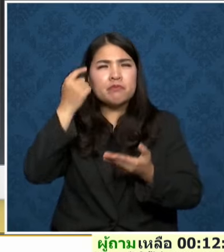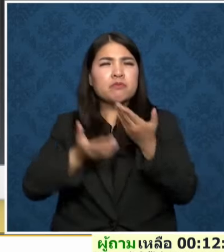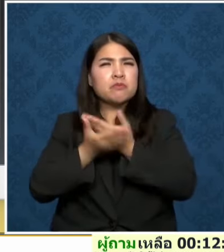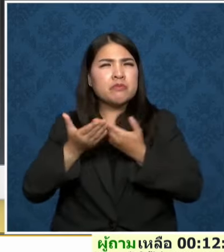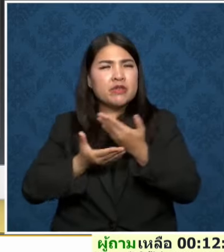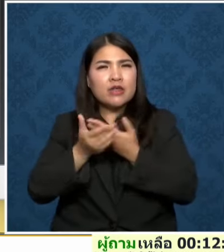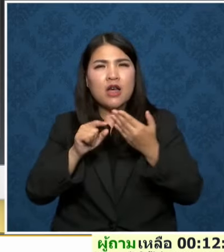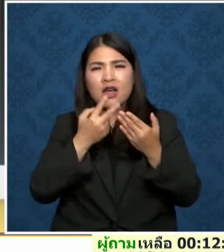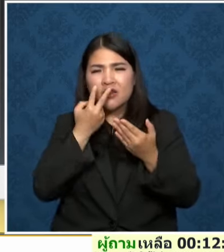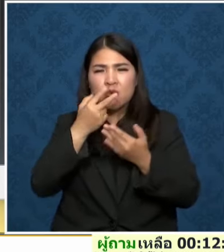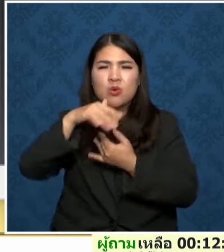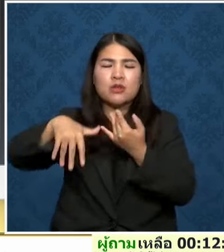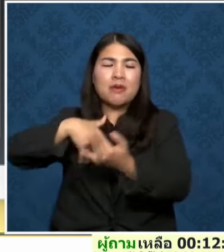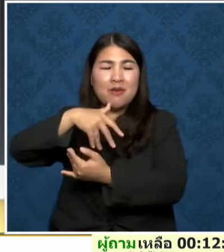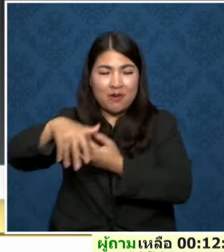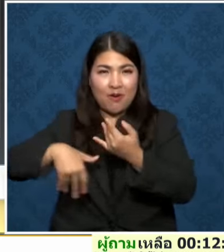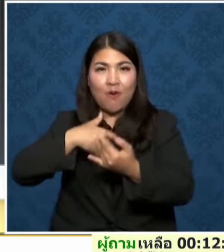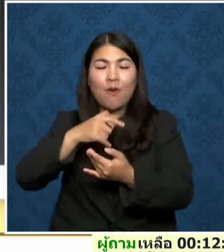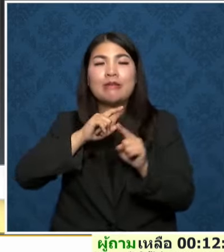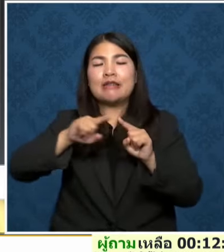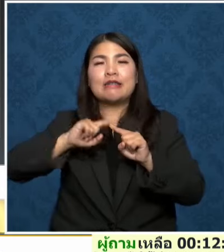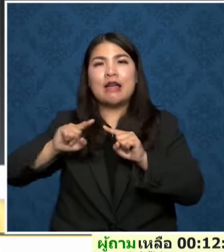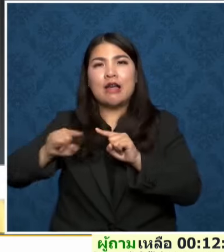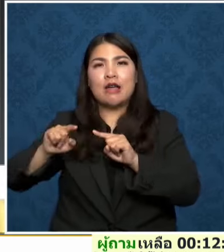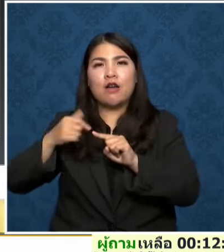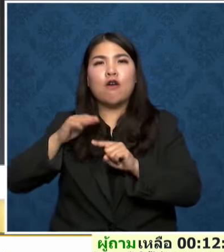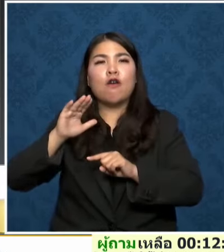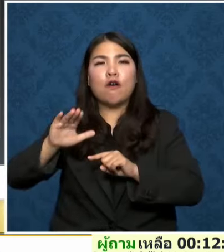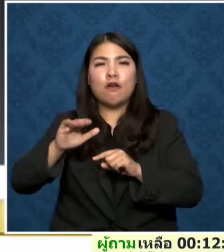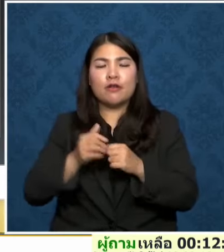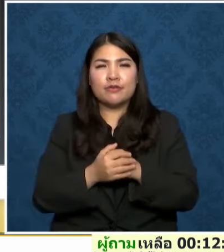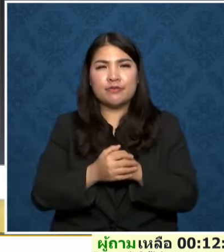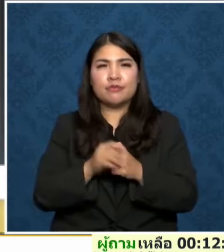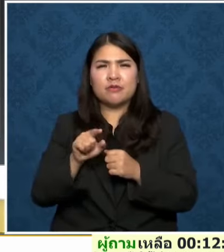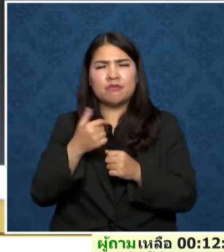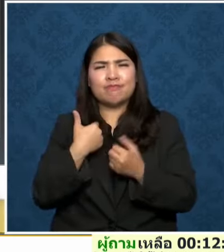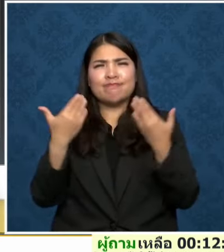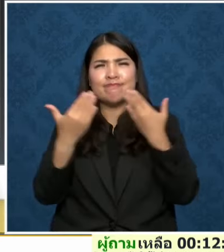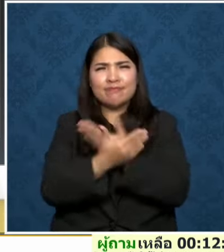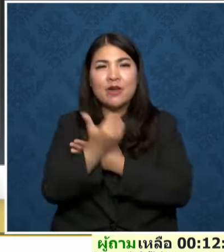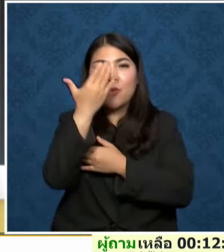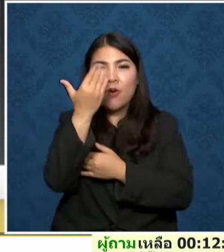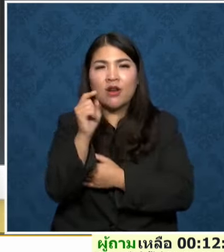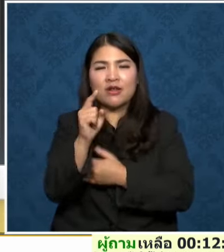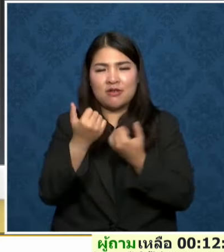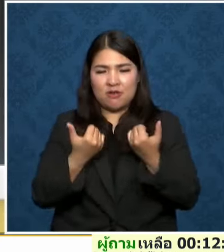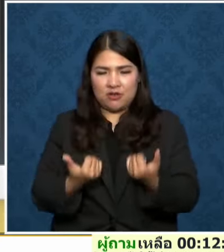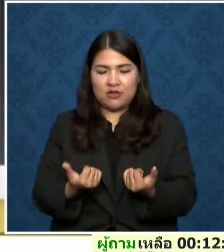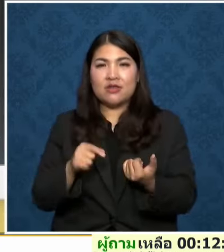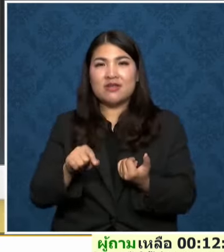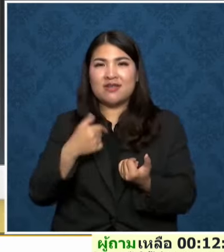แผู้ applyี่ pools ควย